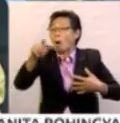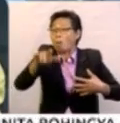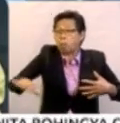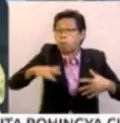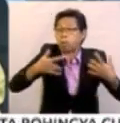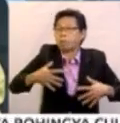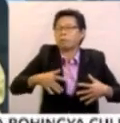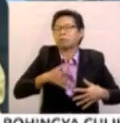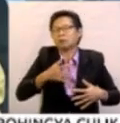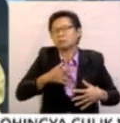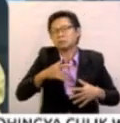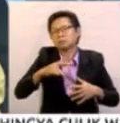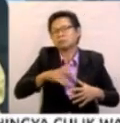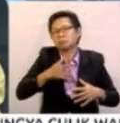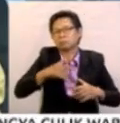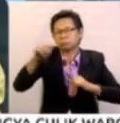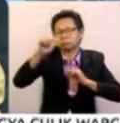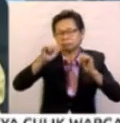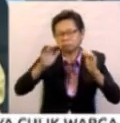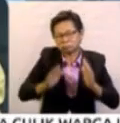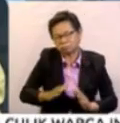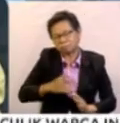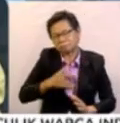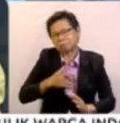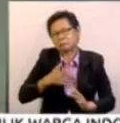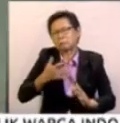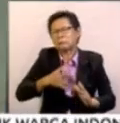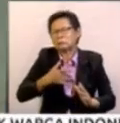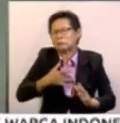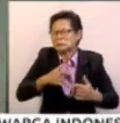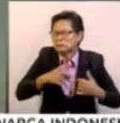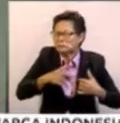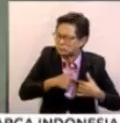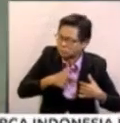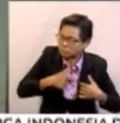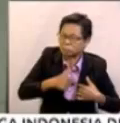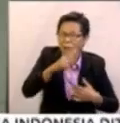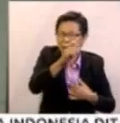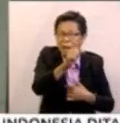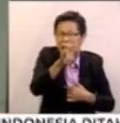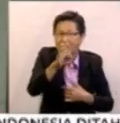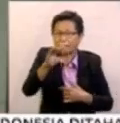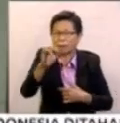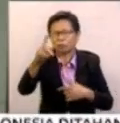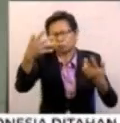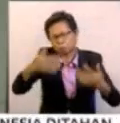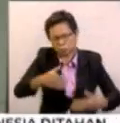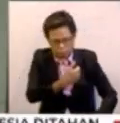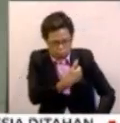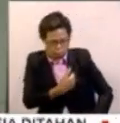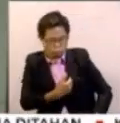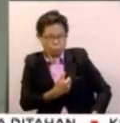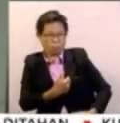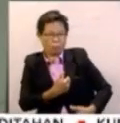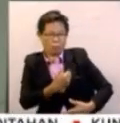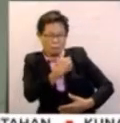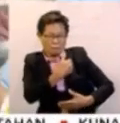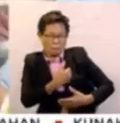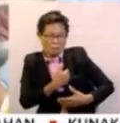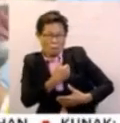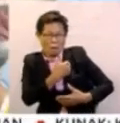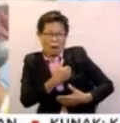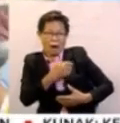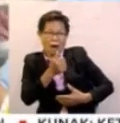menyebabkan perasaan artis itu sendiri tercalar. AR Badul telah menjalani pembedahan endogram di